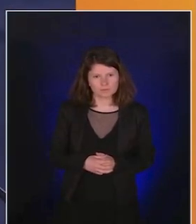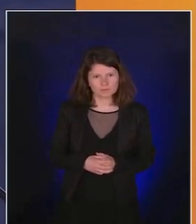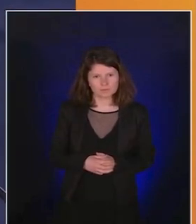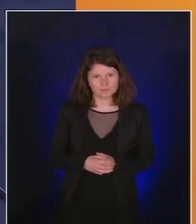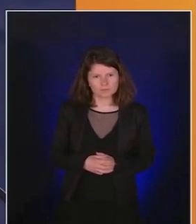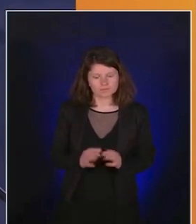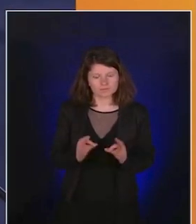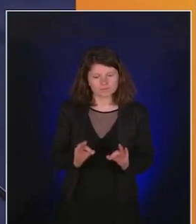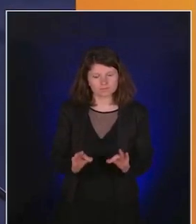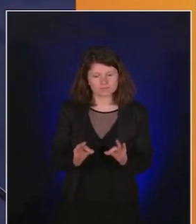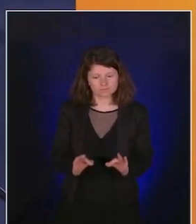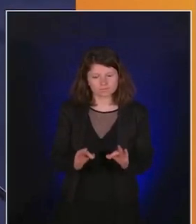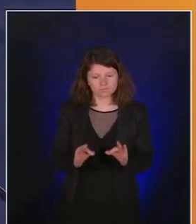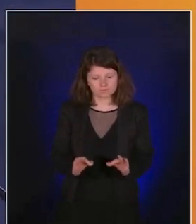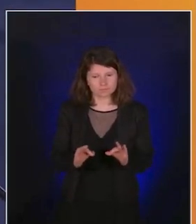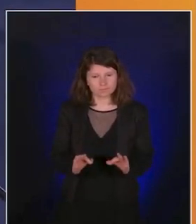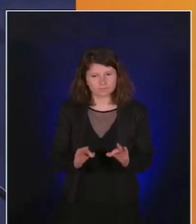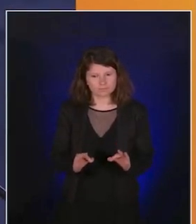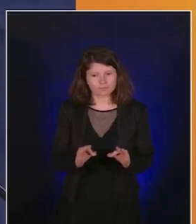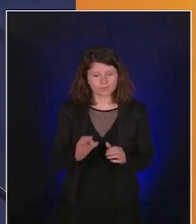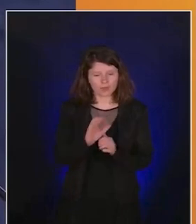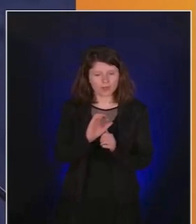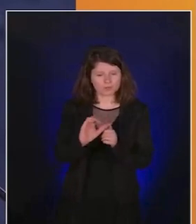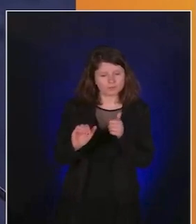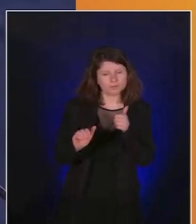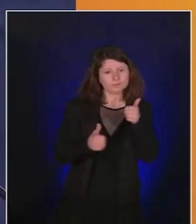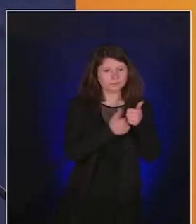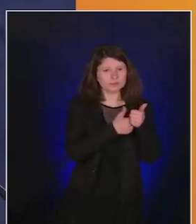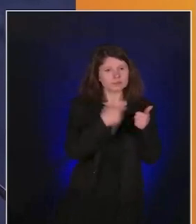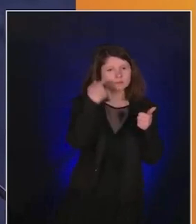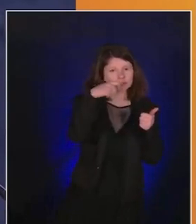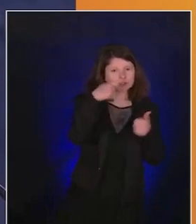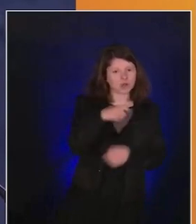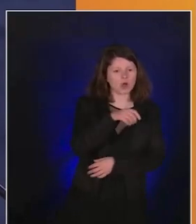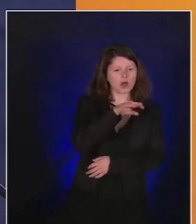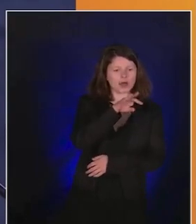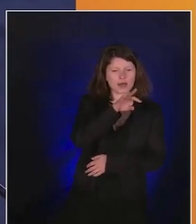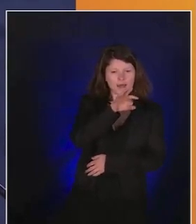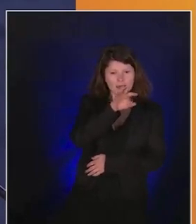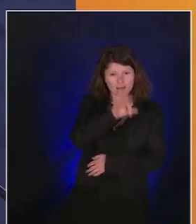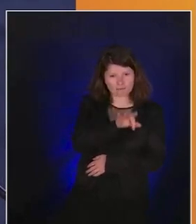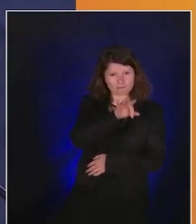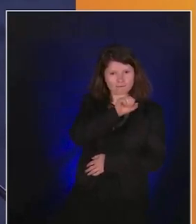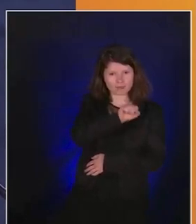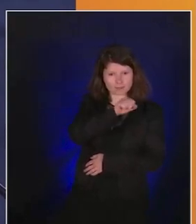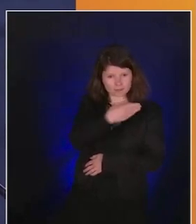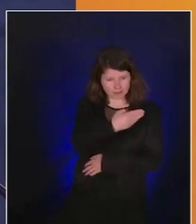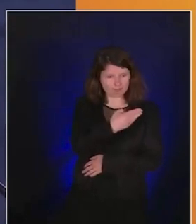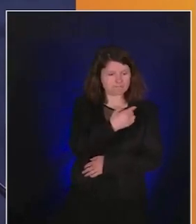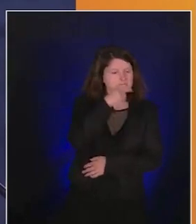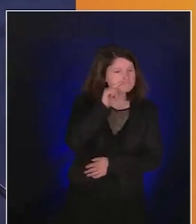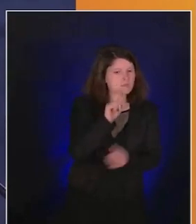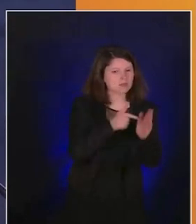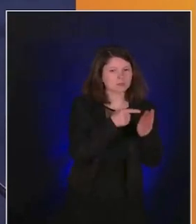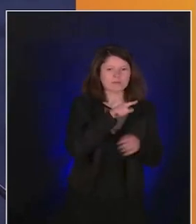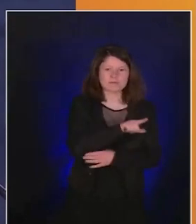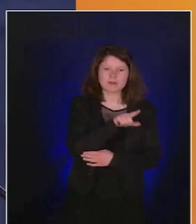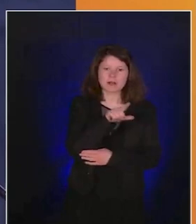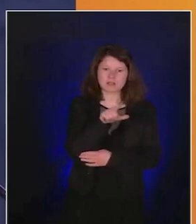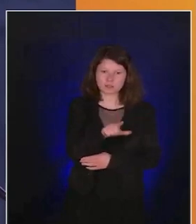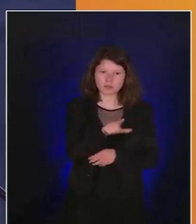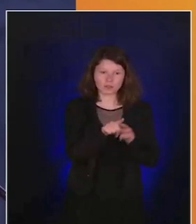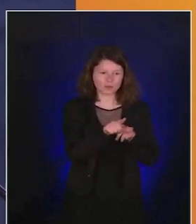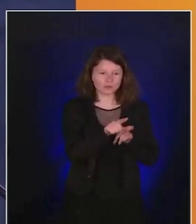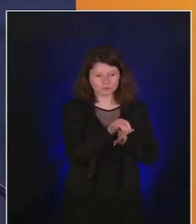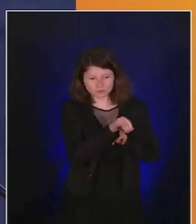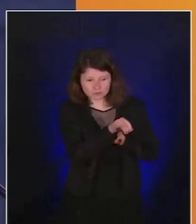En effet, un des vice-présidents de la FSM depuis mai 2022 n'est autre que le dirigeant d'un groupe nommé Maison des Travailleurs